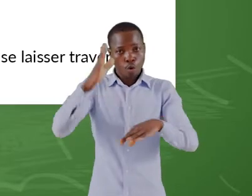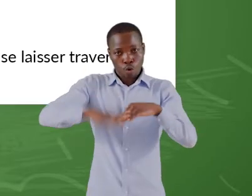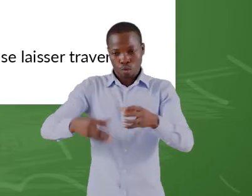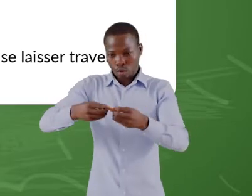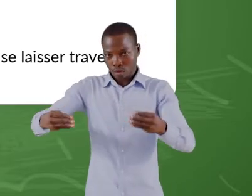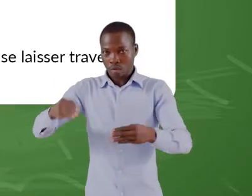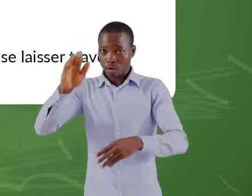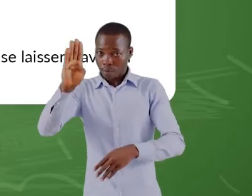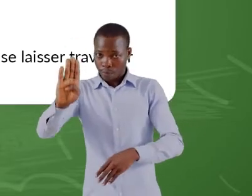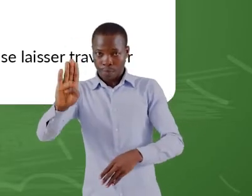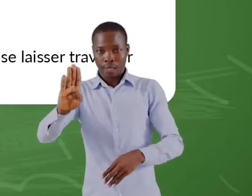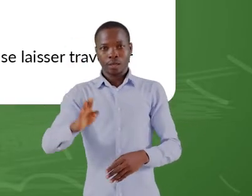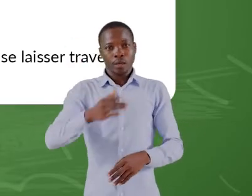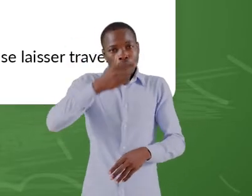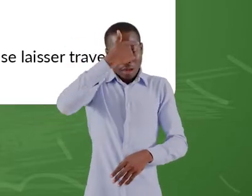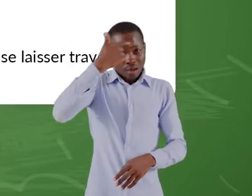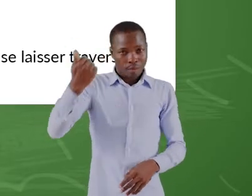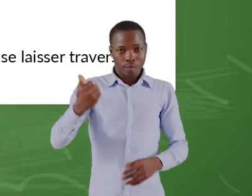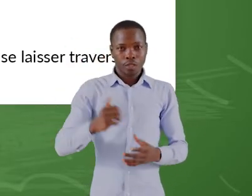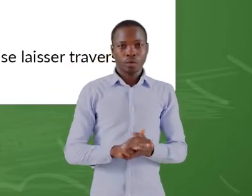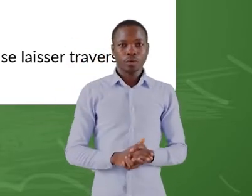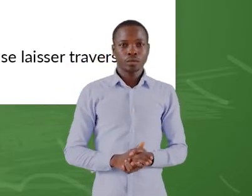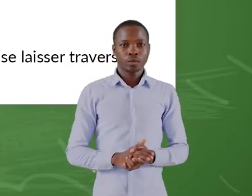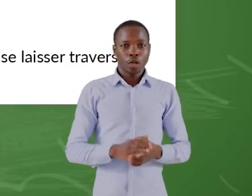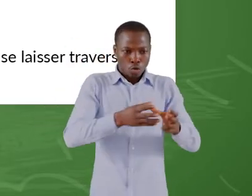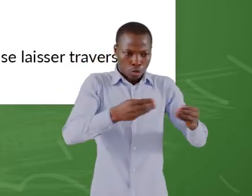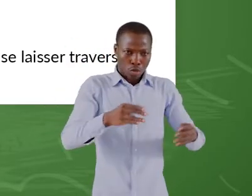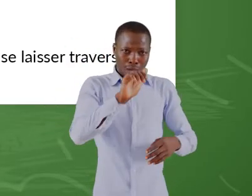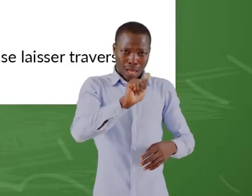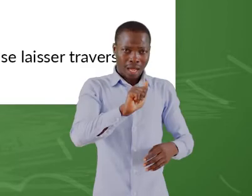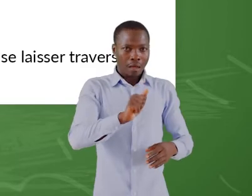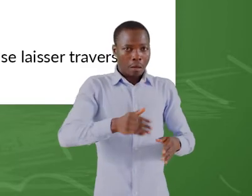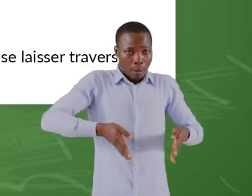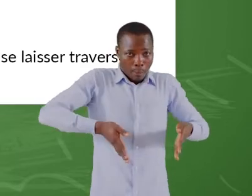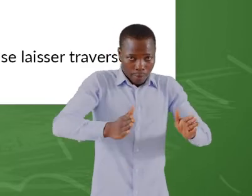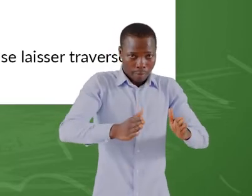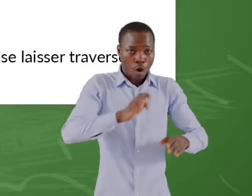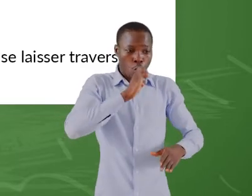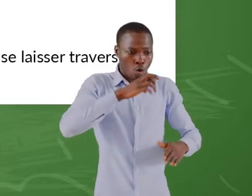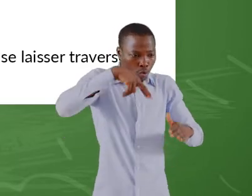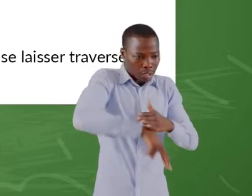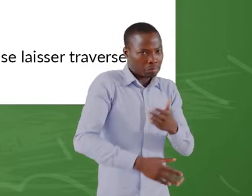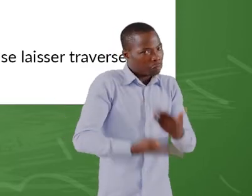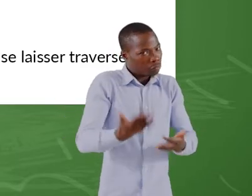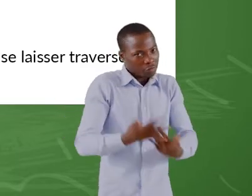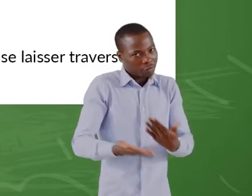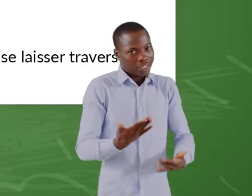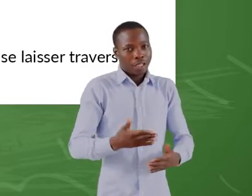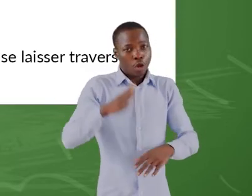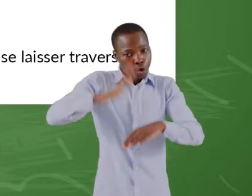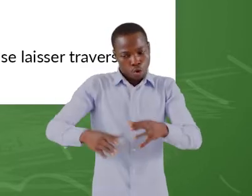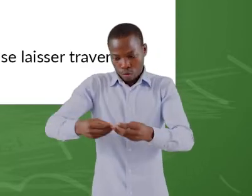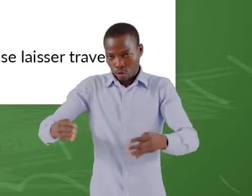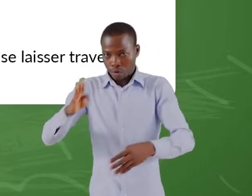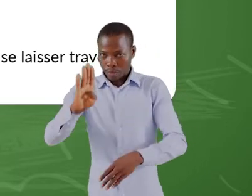que celle de l'eau dans le sol B parce que le sol A laisse passer plus facilement l'eau que le sol